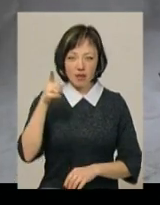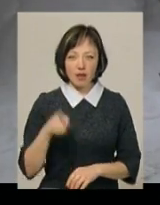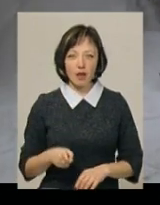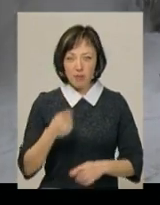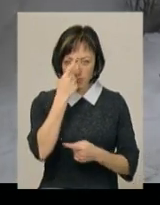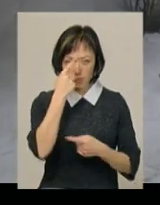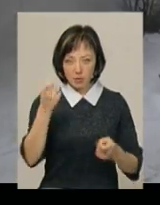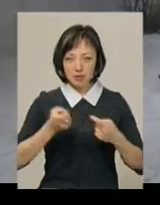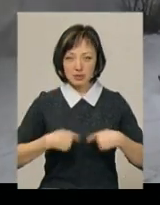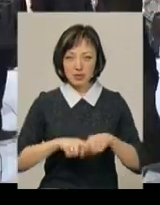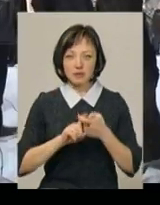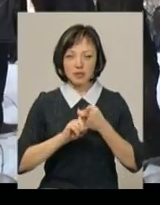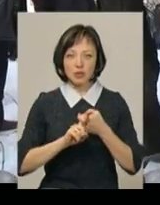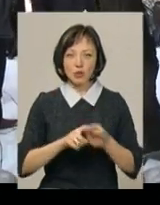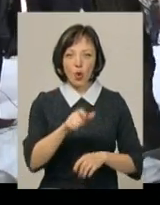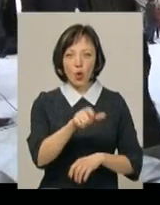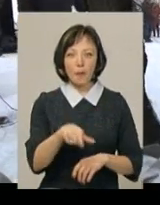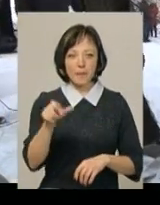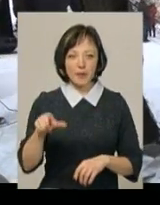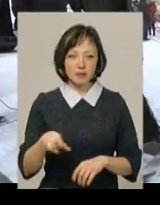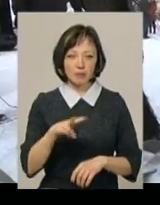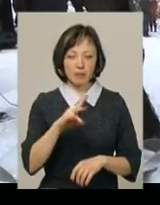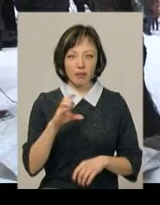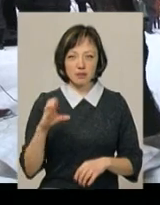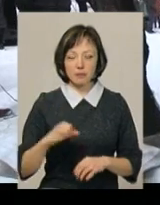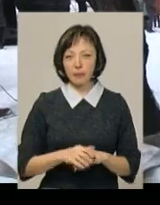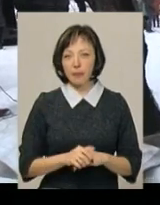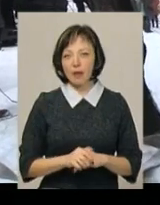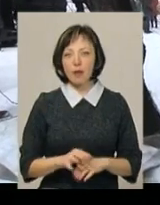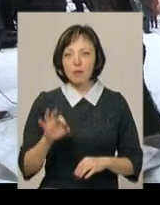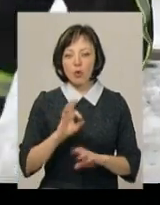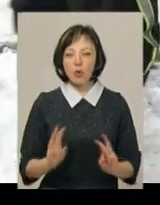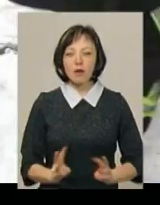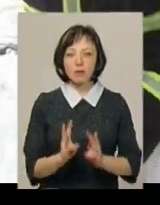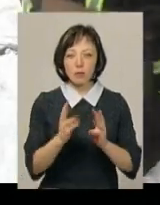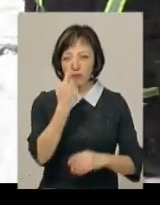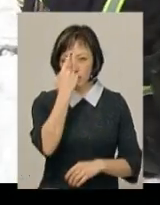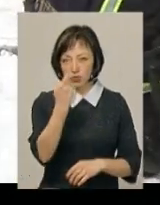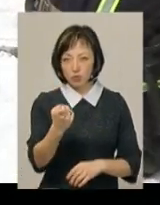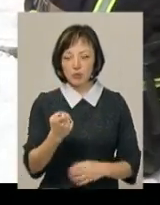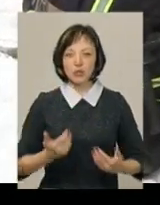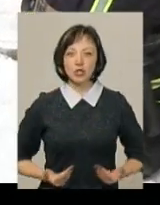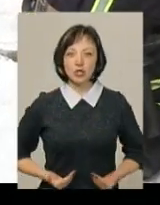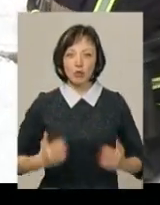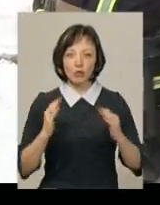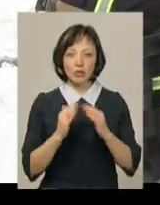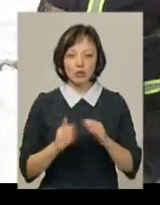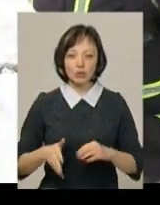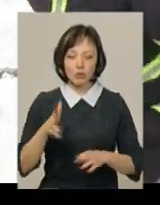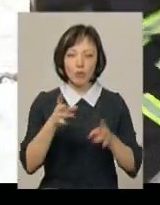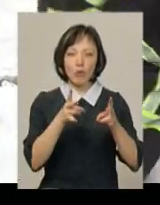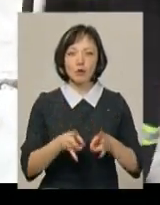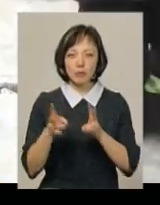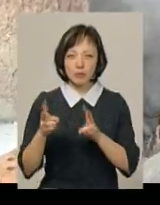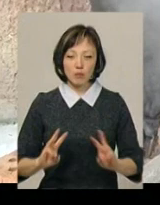сектор зв'язків з громадськістю Держслужби надзвичайних ситуацій в області. Про займання рятувальників повідомили мешканці будинку, потерпілих під